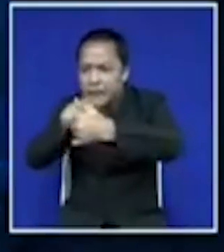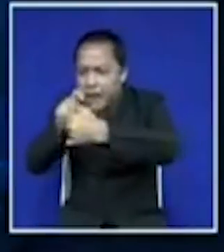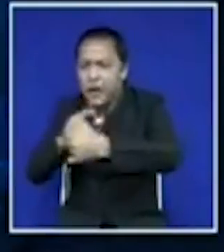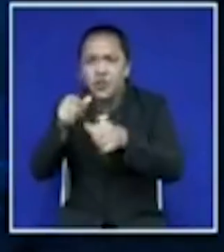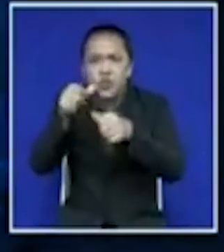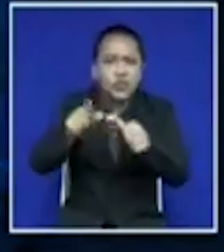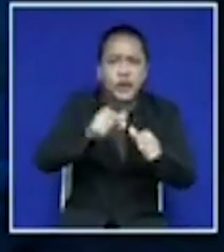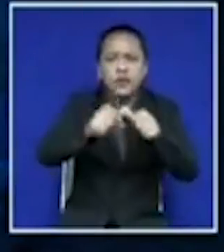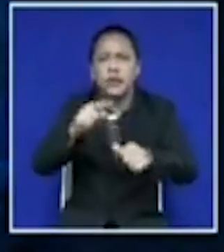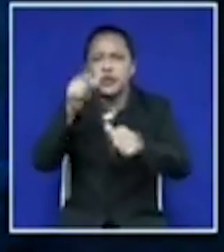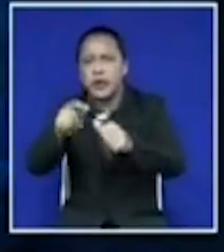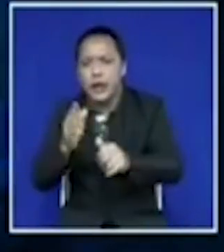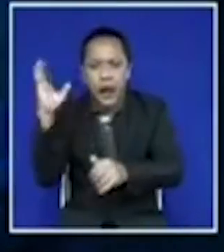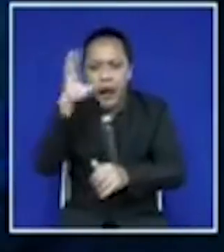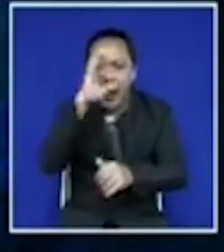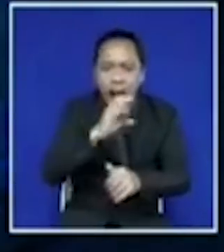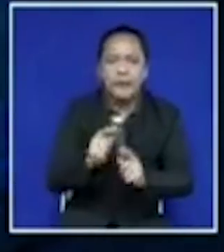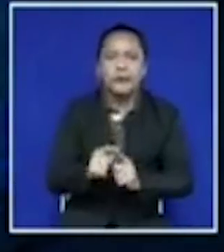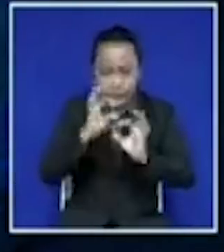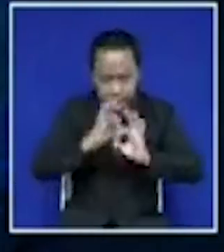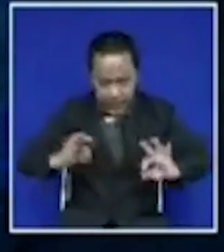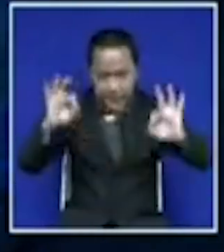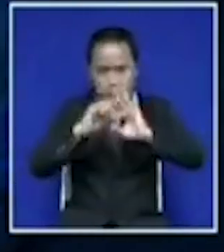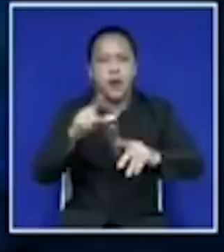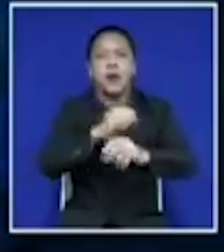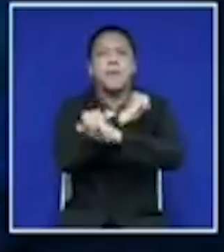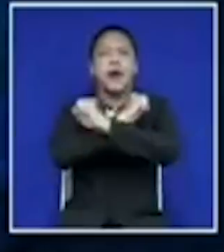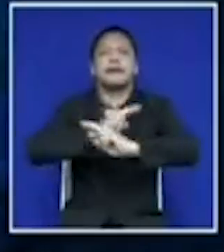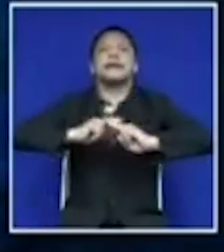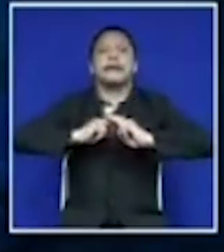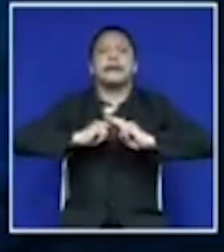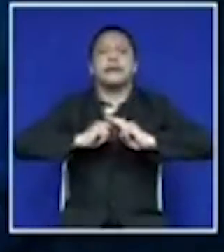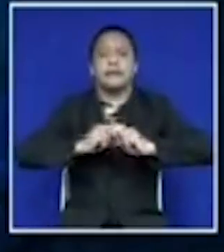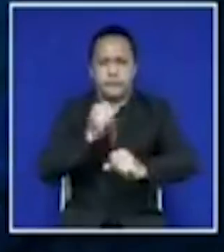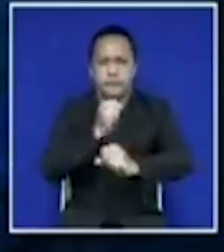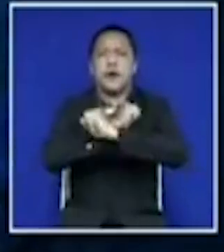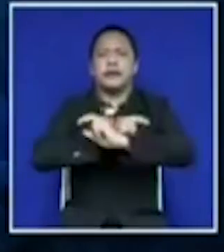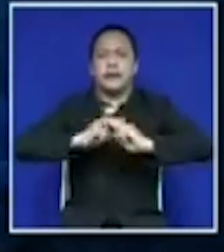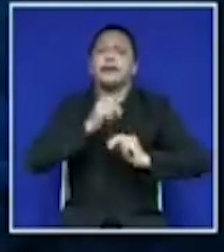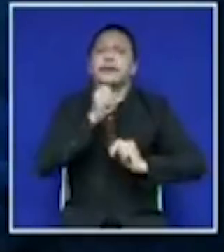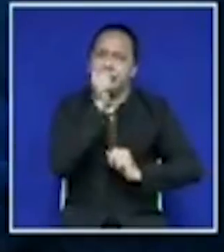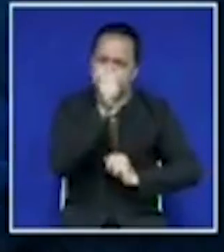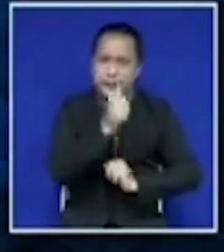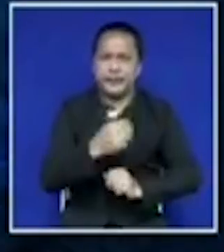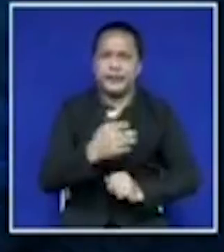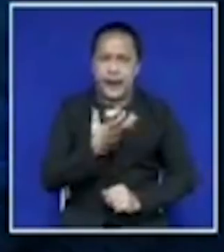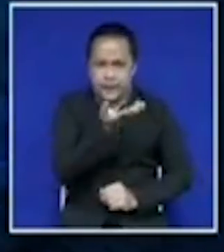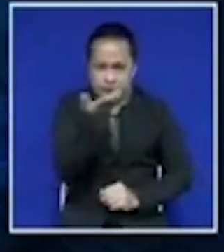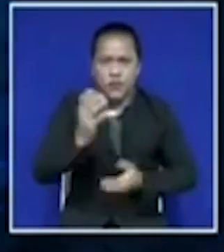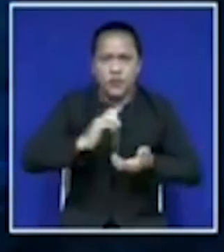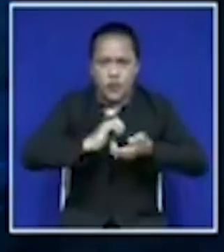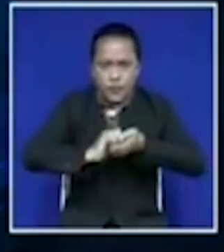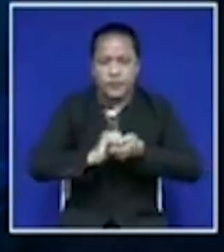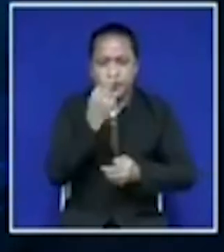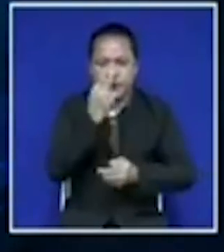ออกมาเพราะฉะนั้นถ้าดีที่สุดคือทุกคนป้องกันตัวเองให้เร็วที่สุดนั่นแหละครับนี่คือสิ่งที่เราต้องการแล้วเห็นภาพนั้น